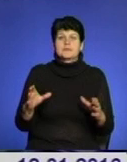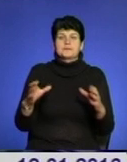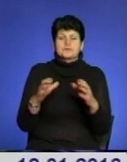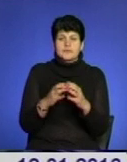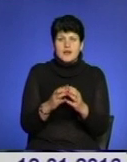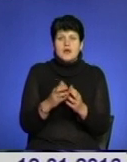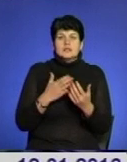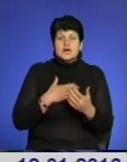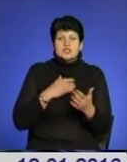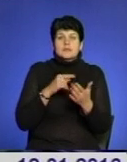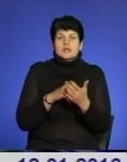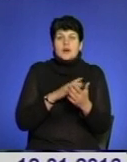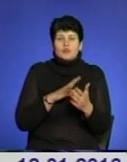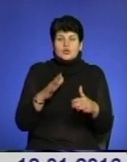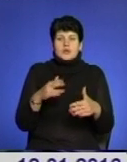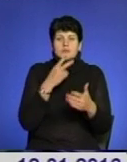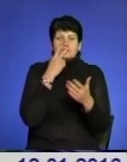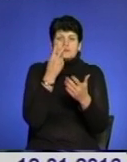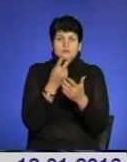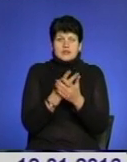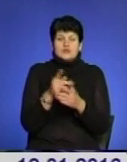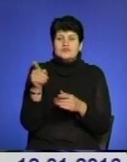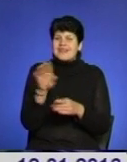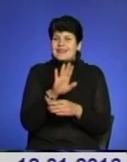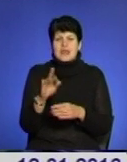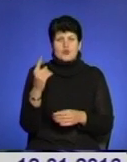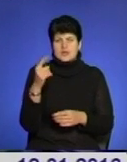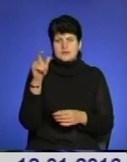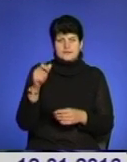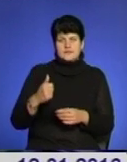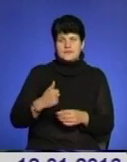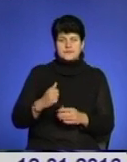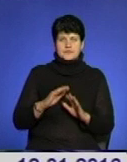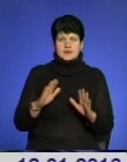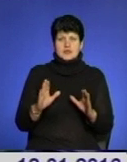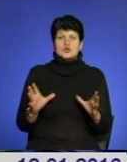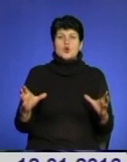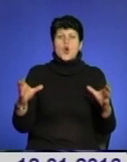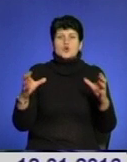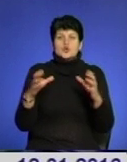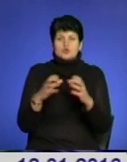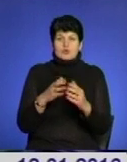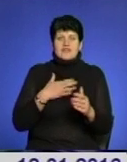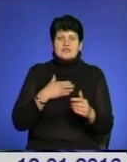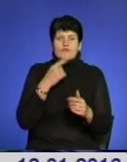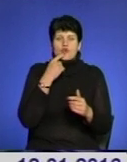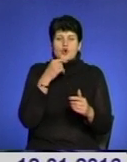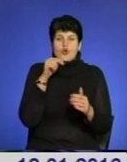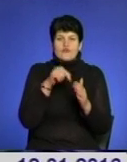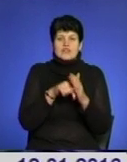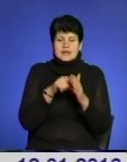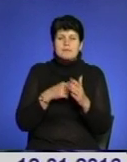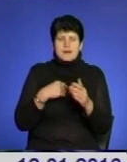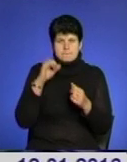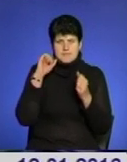донести до тих людей, які тут на передовій, що вони не одні, що соборність в нас в крові, в нашу. Ми про них